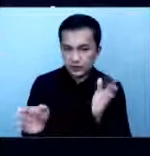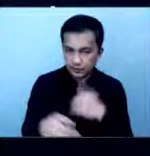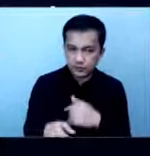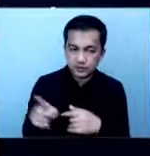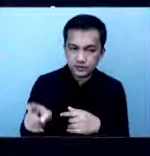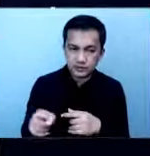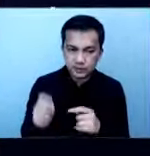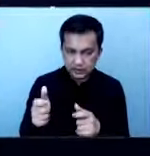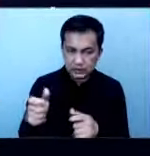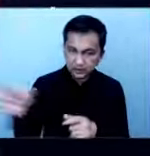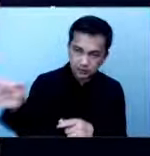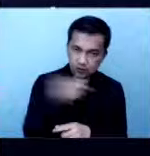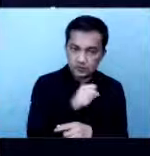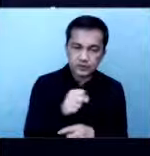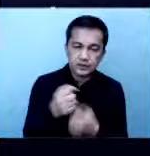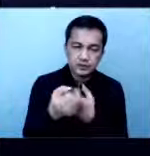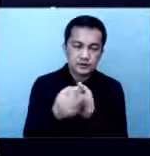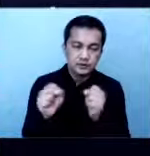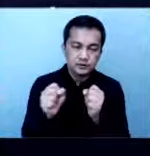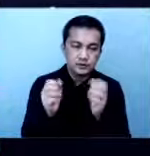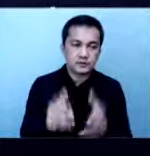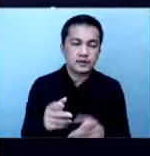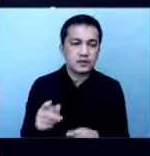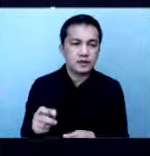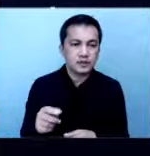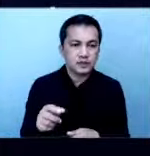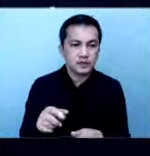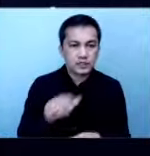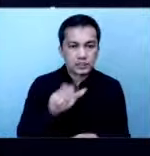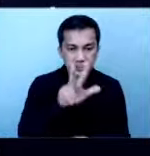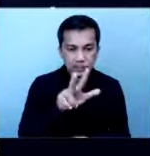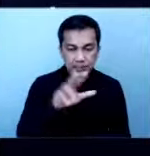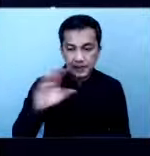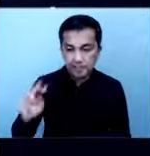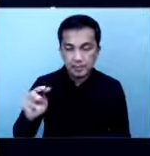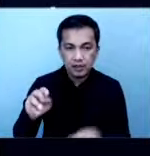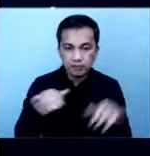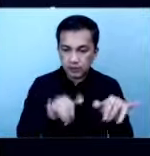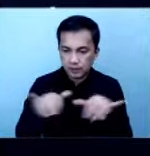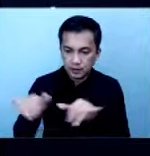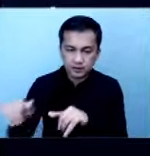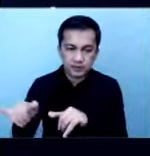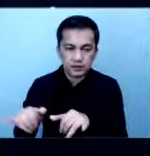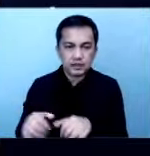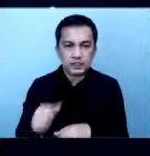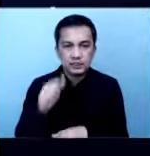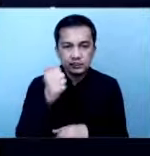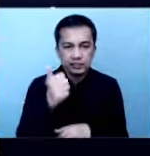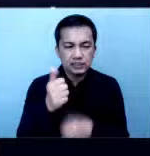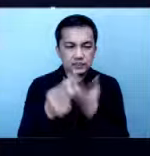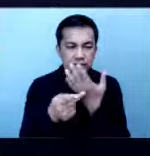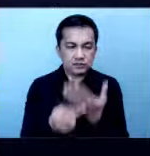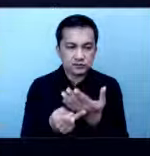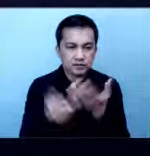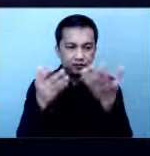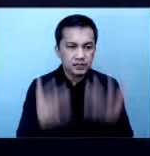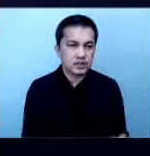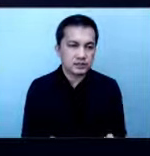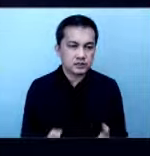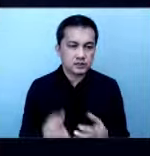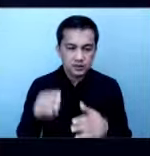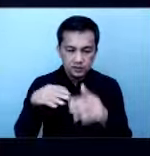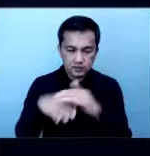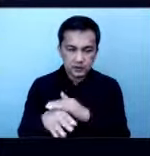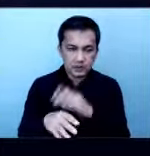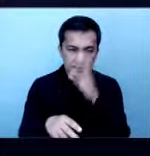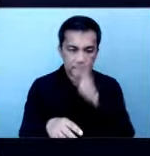itong nakuha ng mga rescuer. Higit 3 metrong haba ng sawa at nasa 10 kilo ang bigat nito. Napag-alamang nakapasok sa sirang